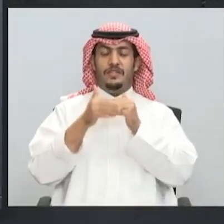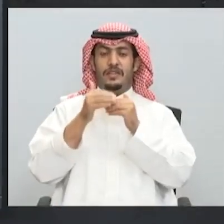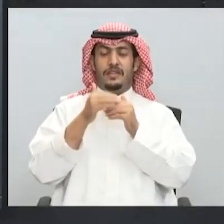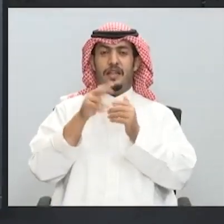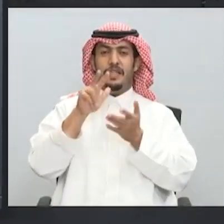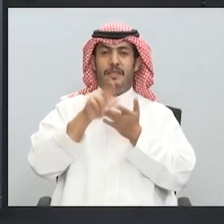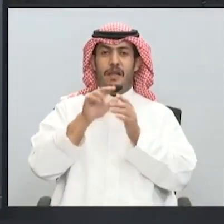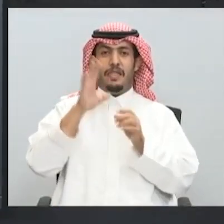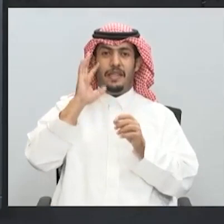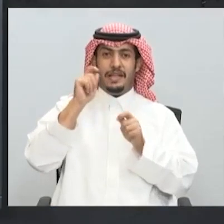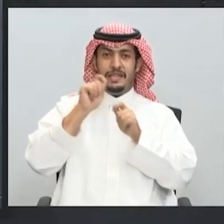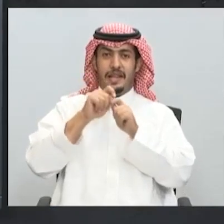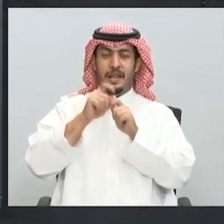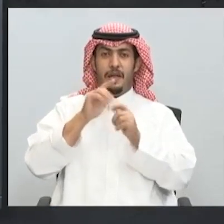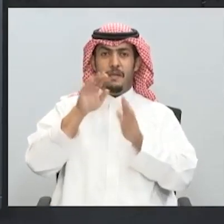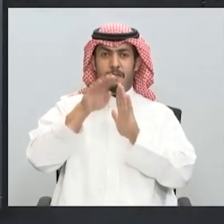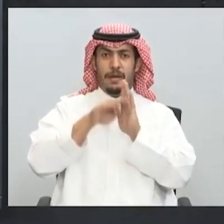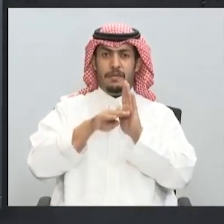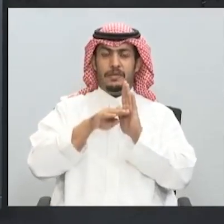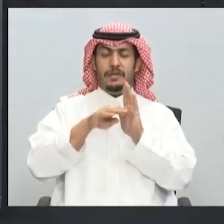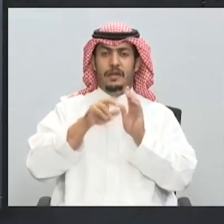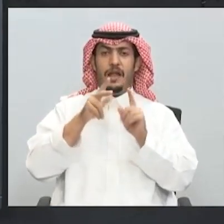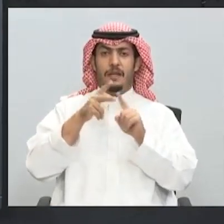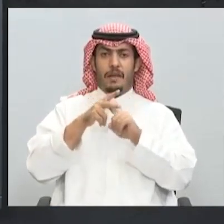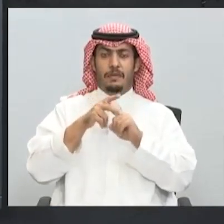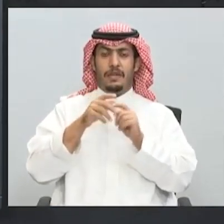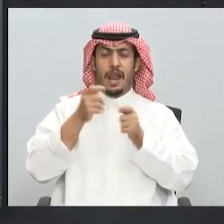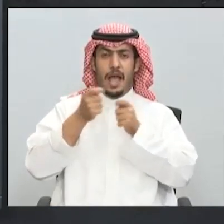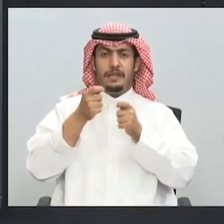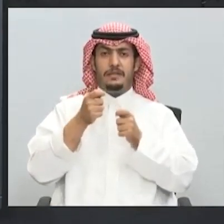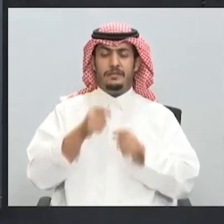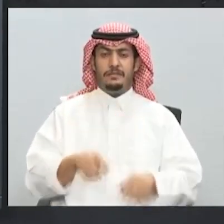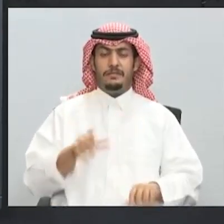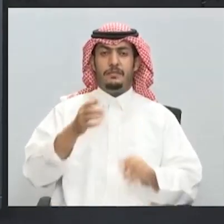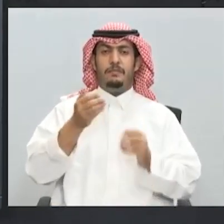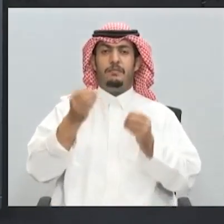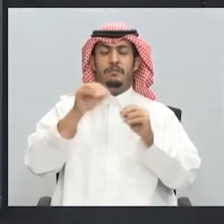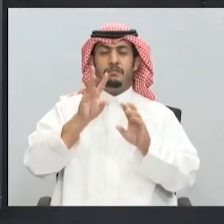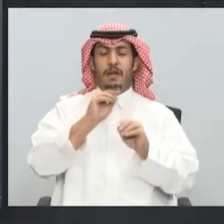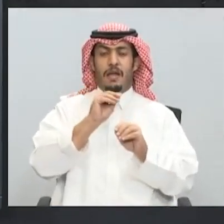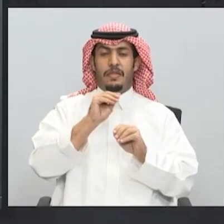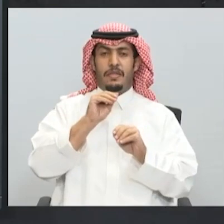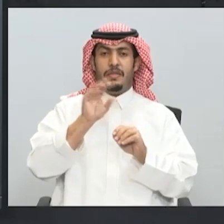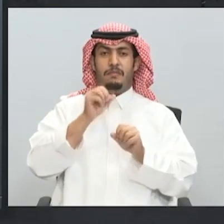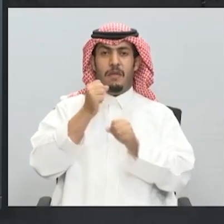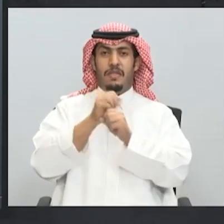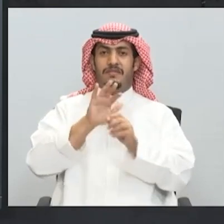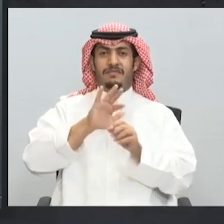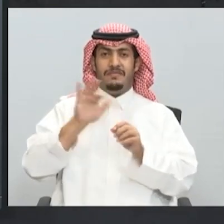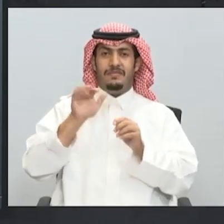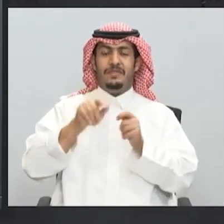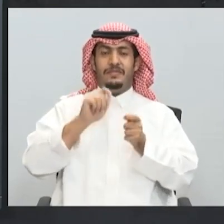على الذكاء الاصطناعي على البرمجه على الحاسب الالي بشكل كبير اصبح هناك استغناء عن بعض الوظائف